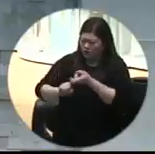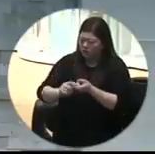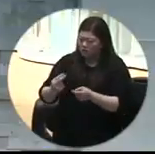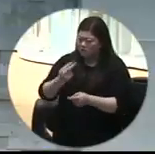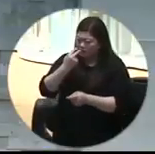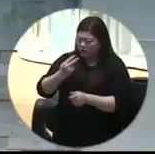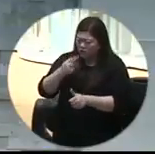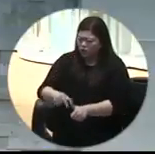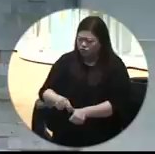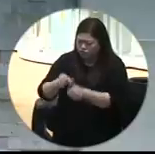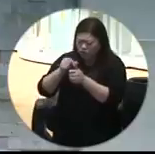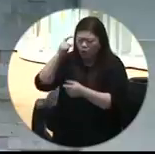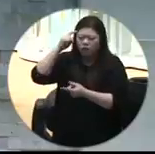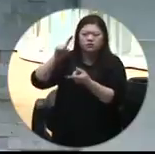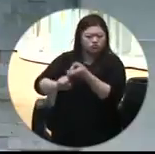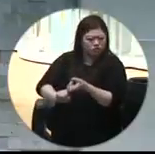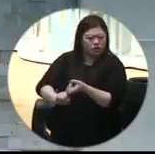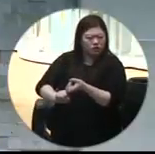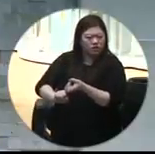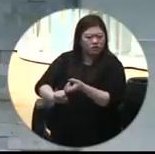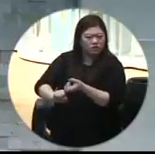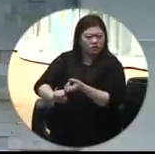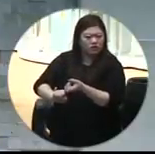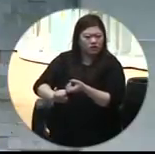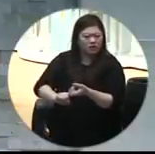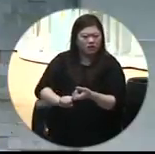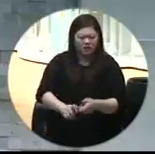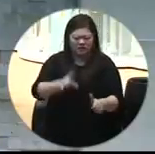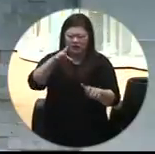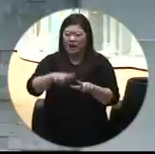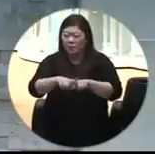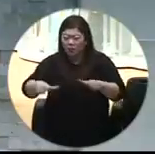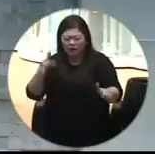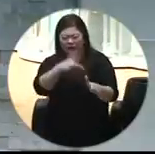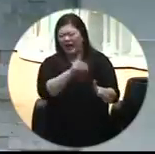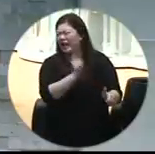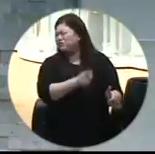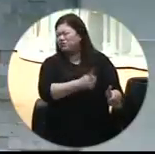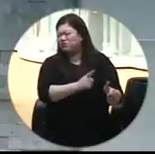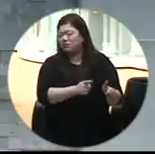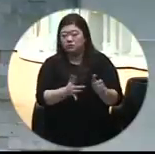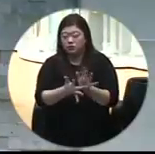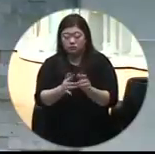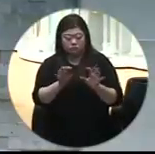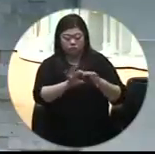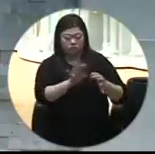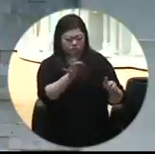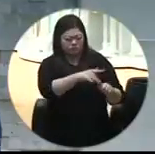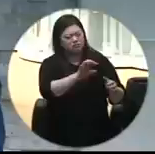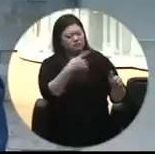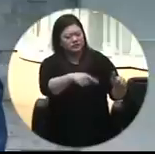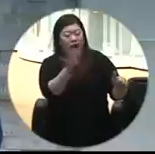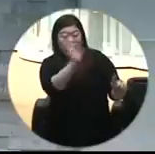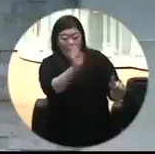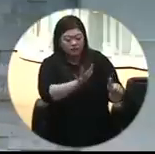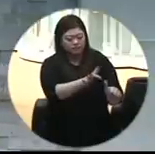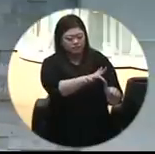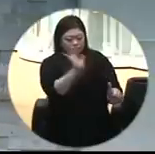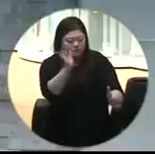데 있는 게 아니고 이 세상은 다 사람을 내 유익을 위해 상대를 죽여야 돼. 그런데 예수님은 사람을